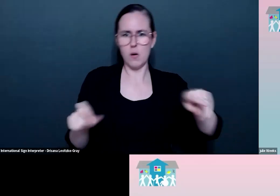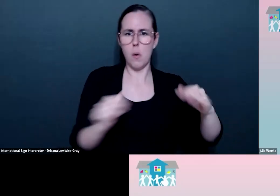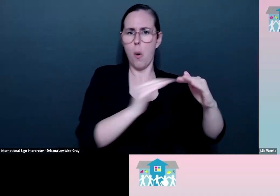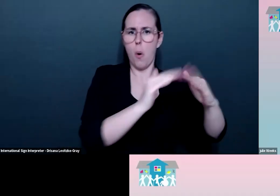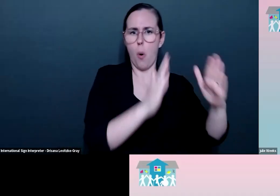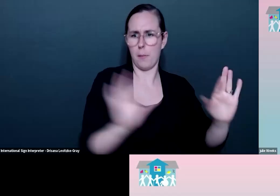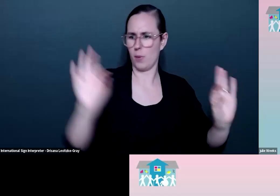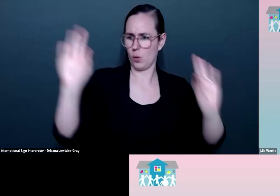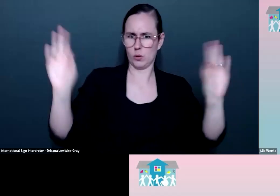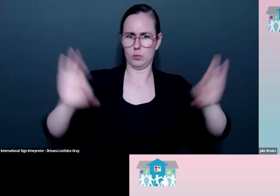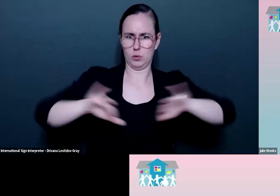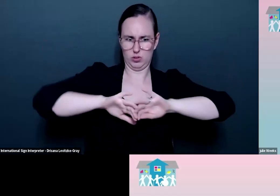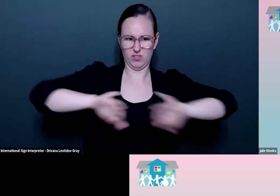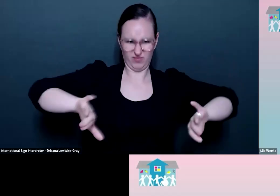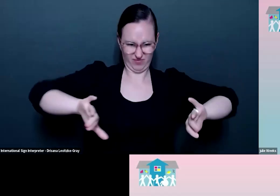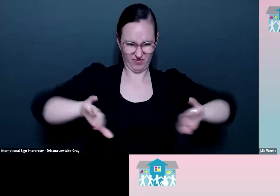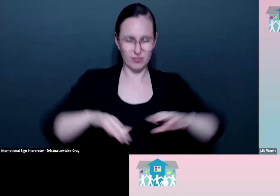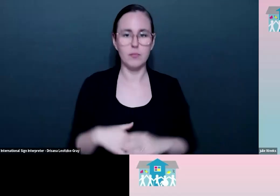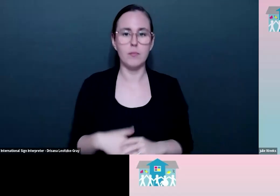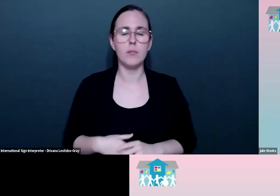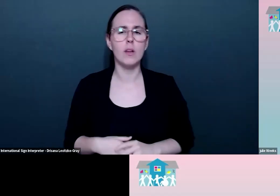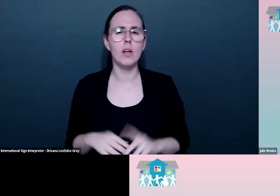de tous les outils,